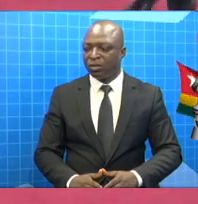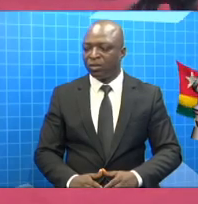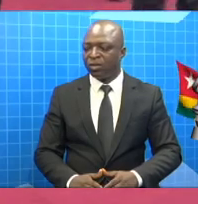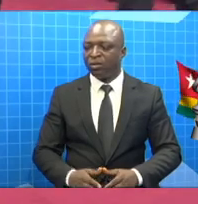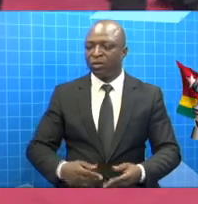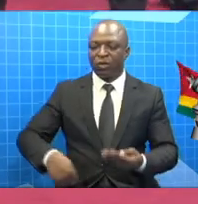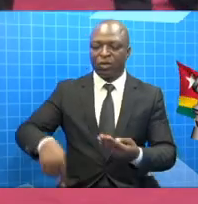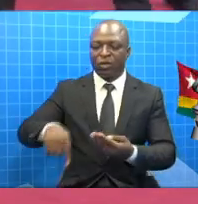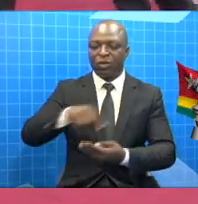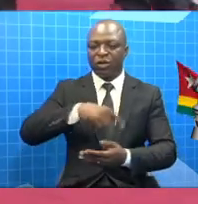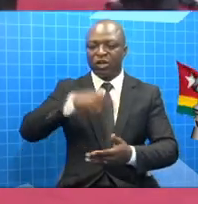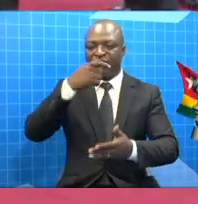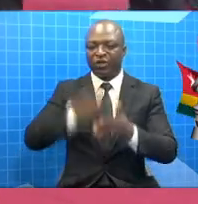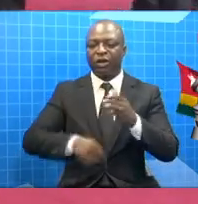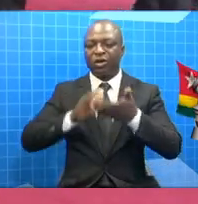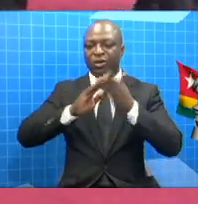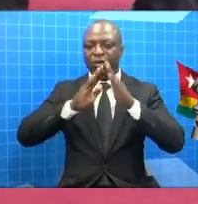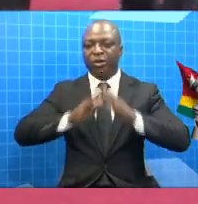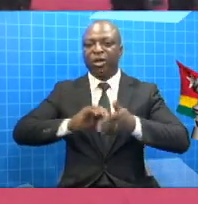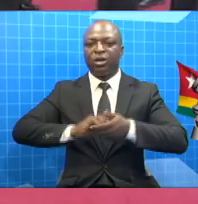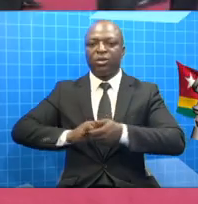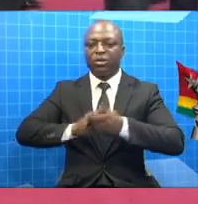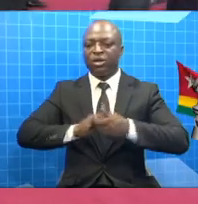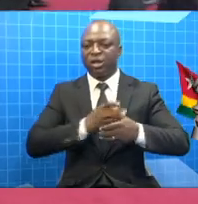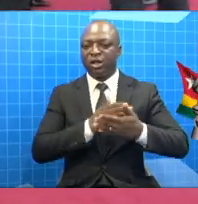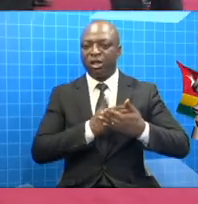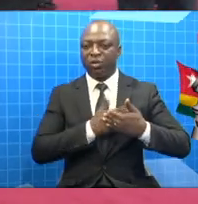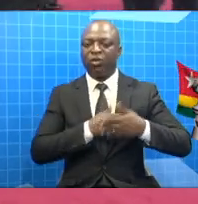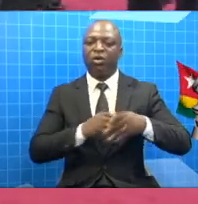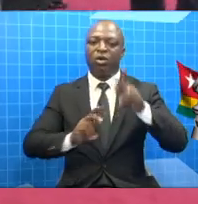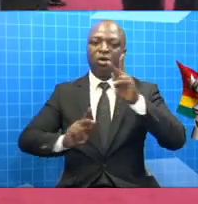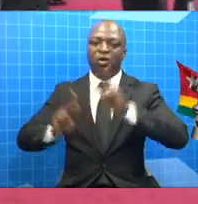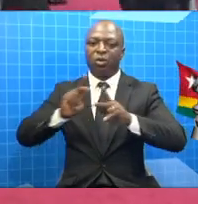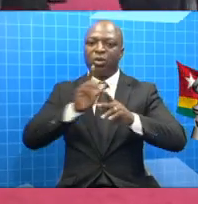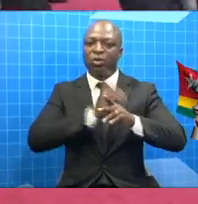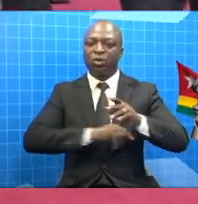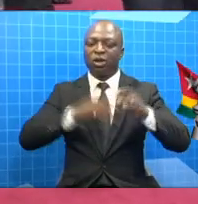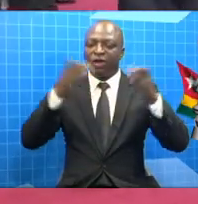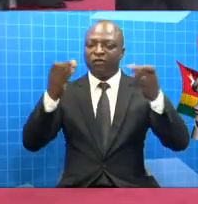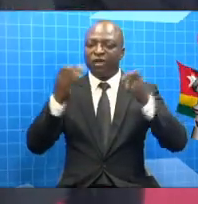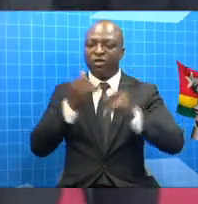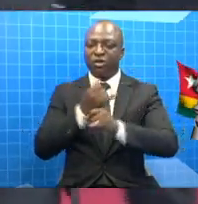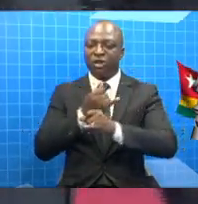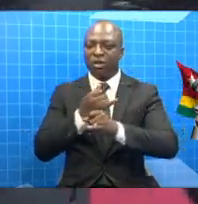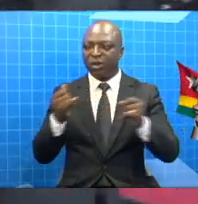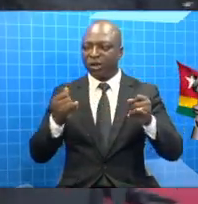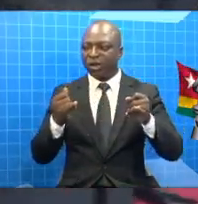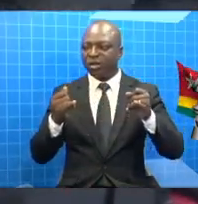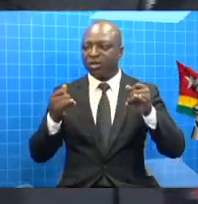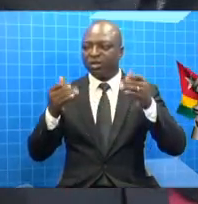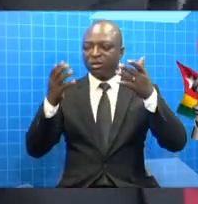Autour des valeurs de paix, de solidarité et d'amour, le peuple togolais fête son indépendance.